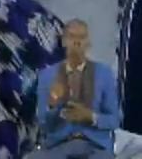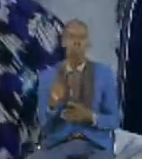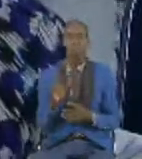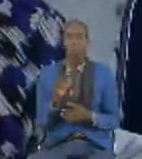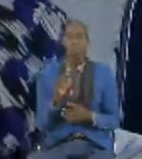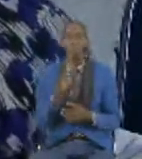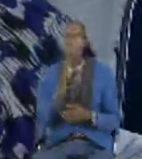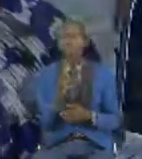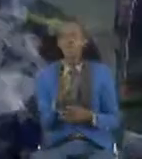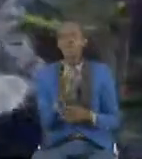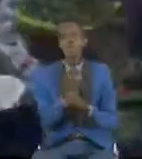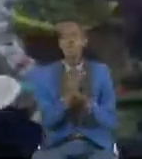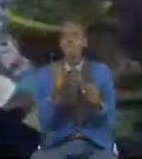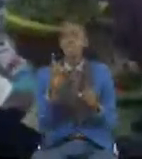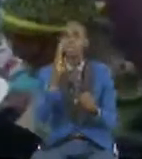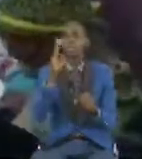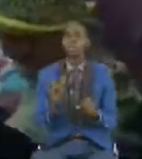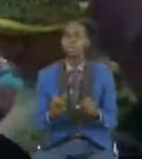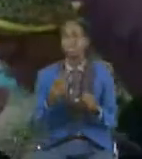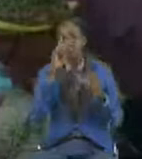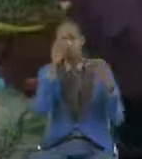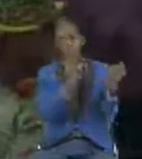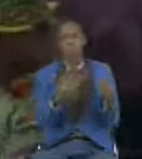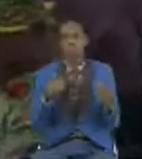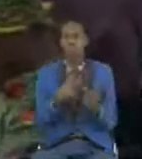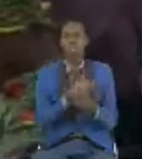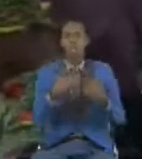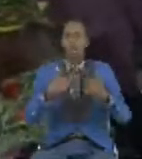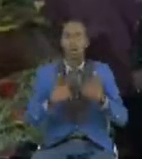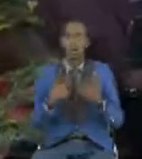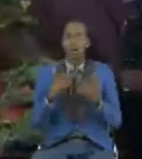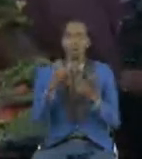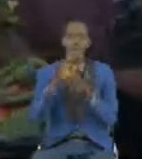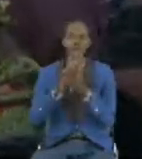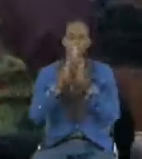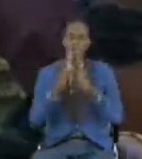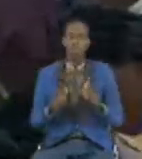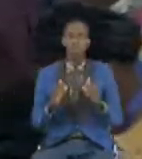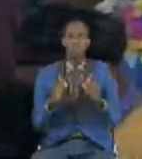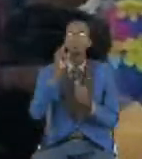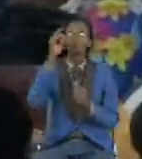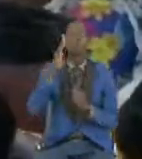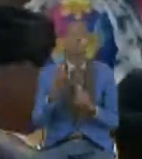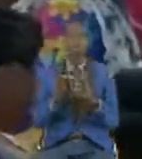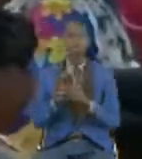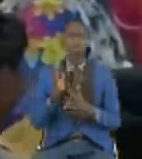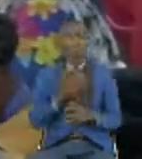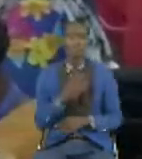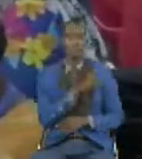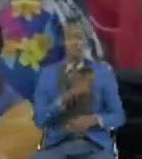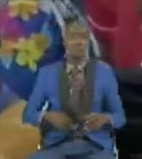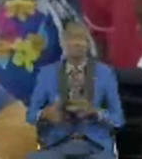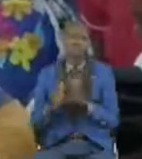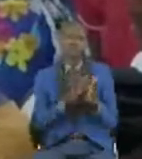Étant donc justifiés par la foi, nous avons la paix avec Dieu par notre Seigneur Jésus-Christ.